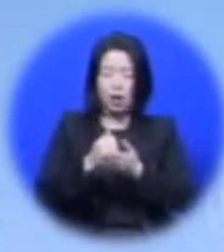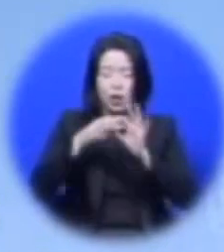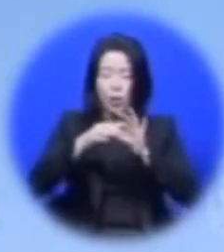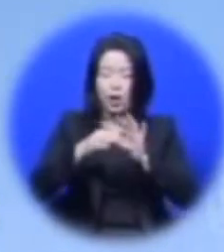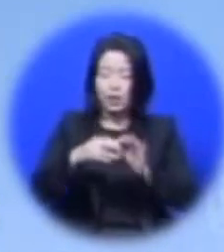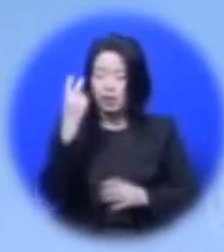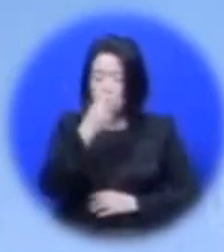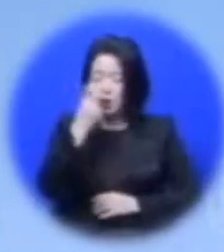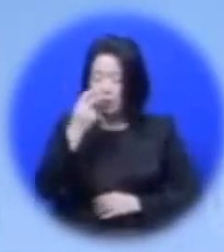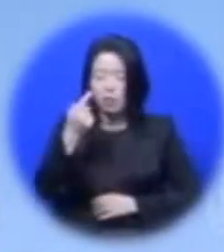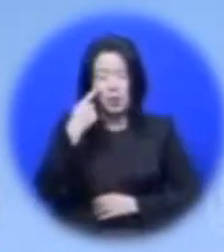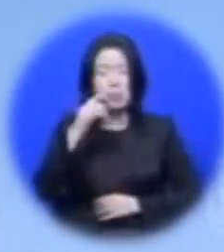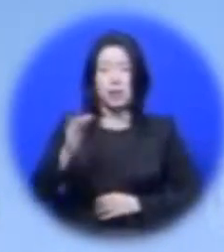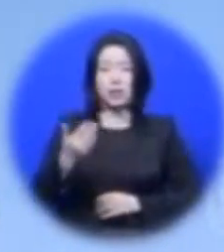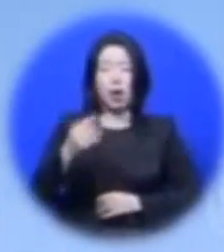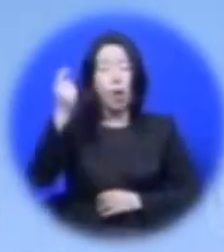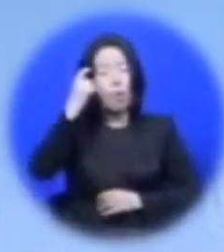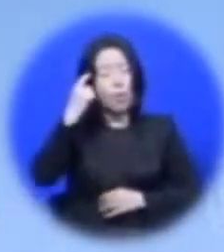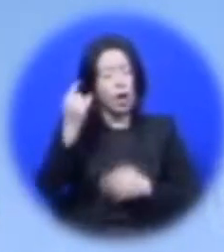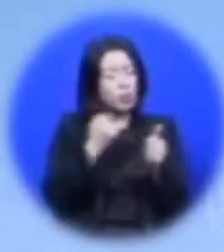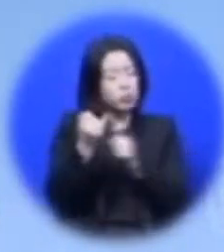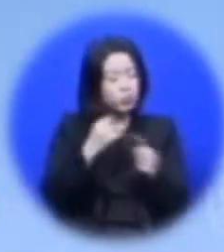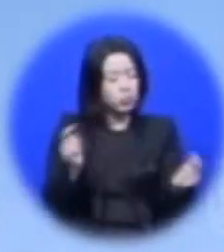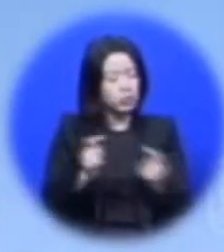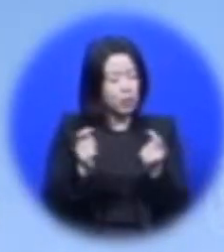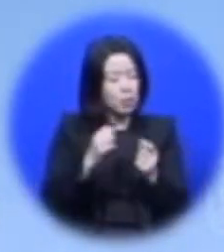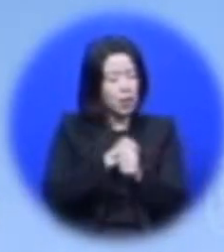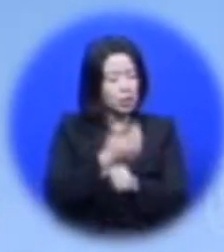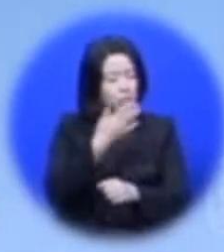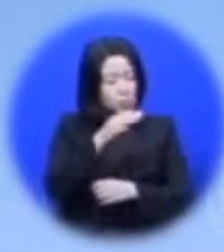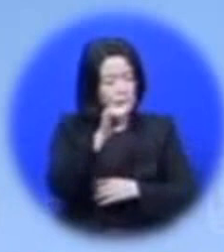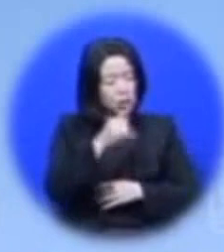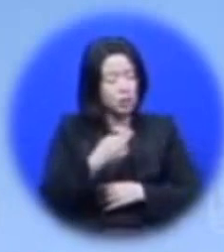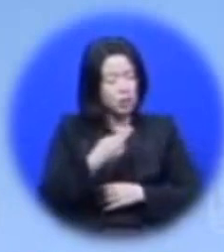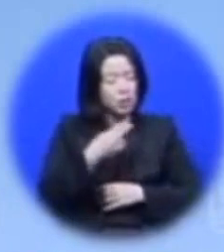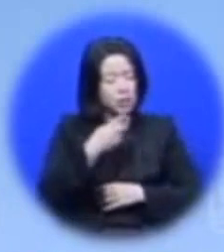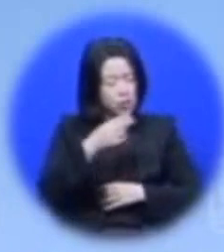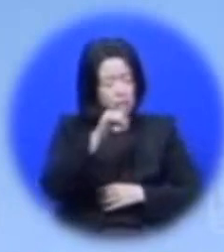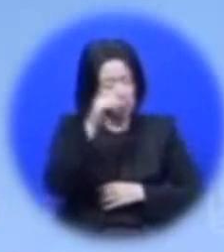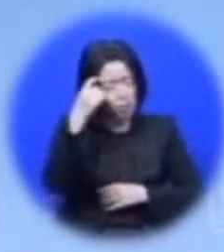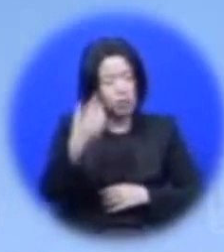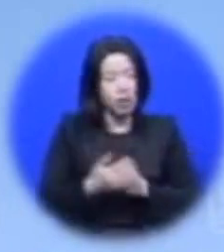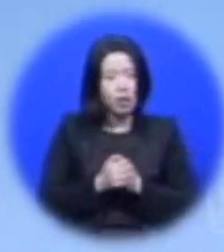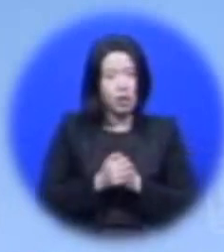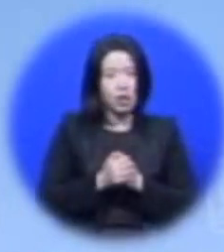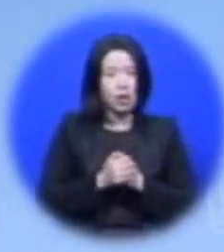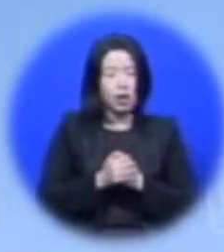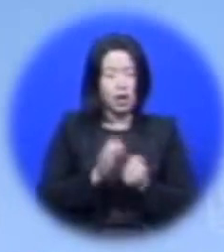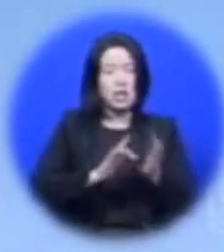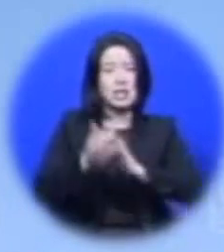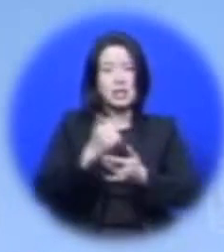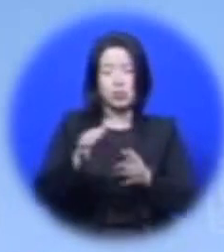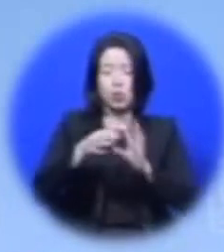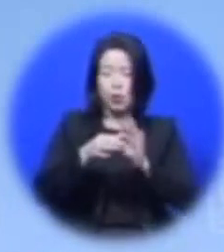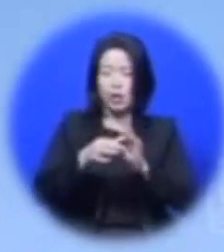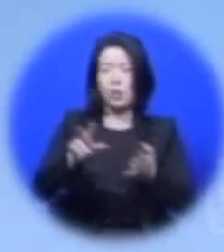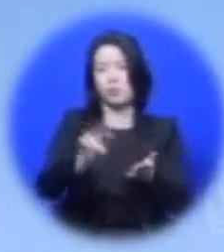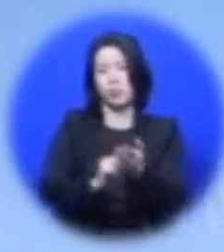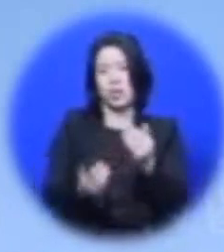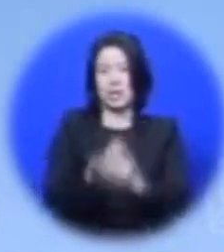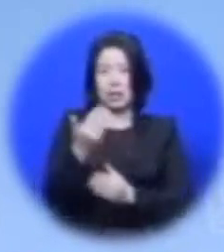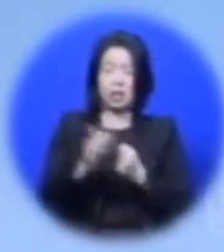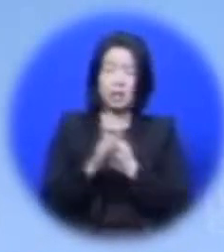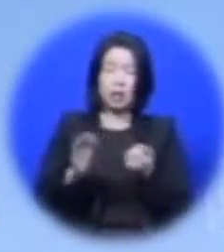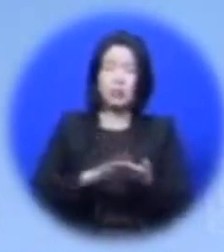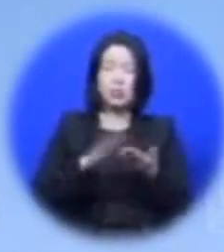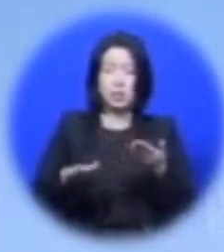됩니다. 왜 부부 싸움을 할 수밖에 없었나? 예수님과 관계에 문제가 생겼기 때문입니다. 그래서